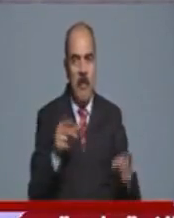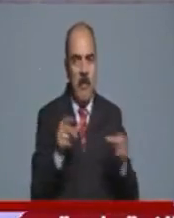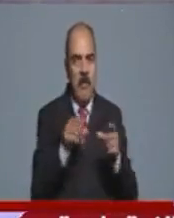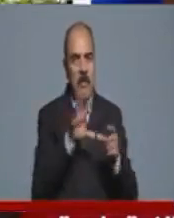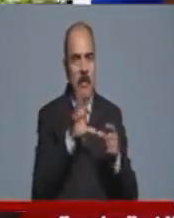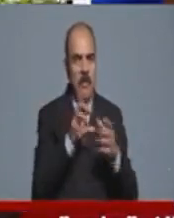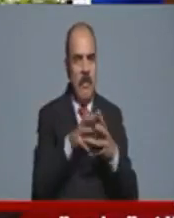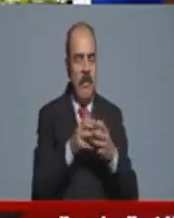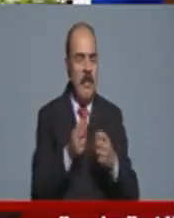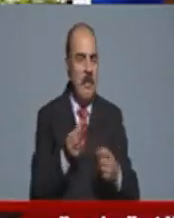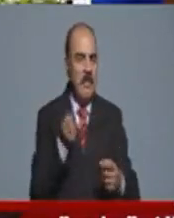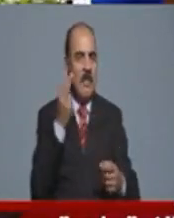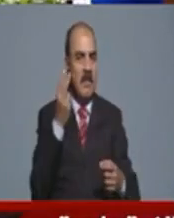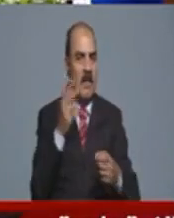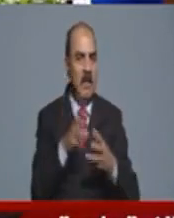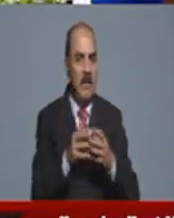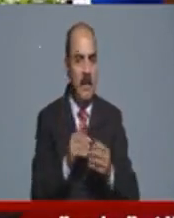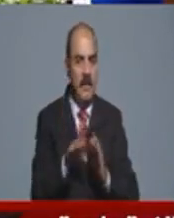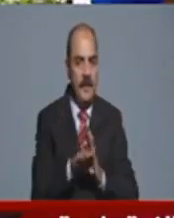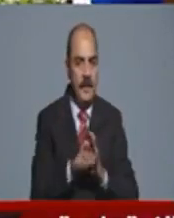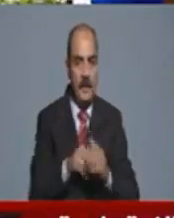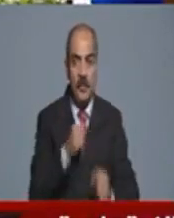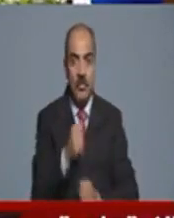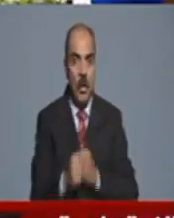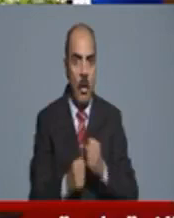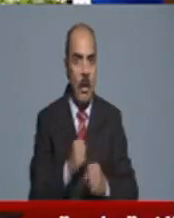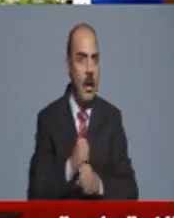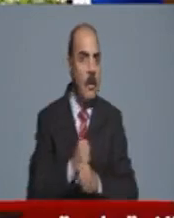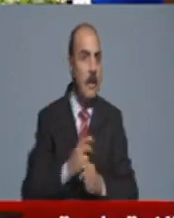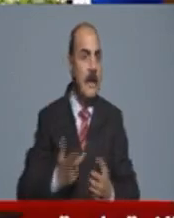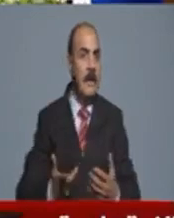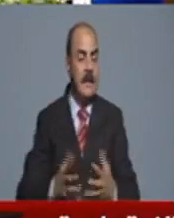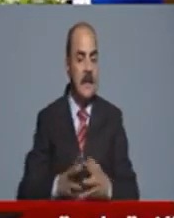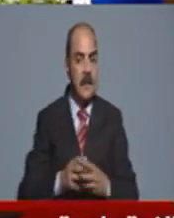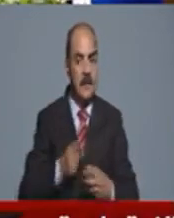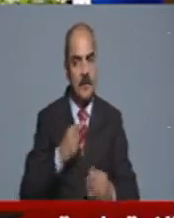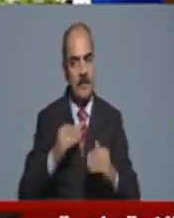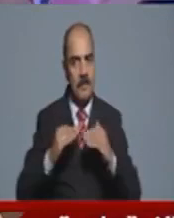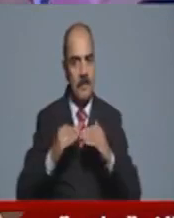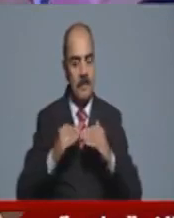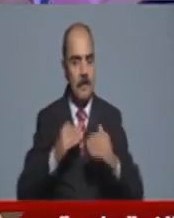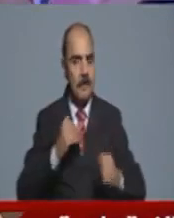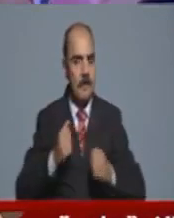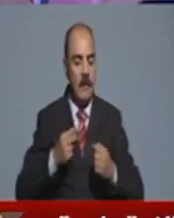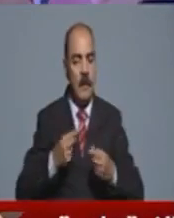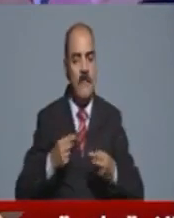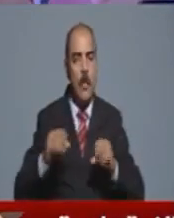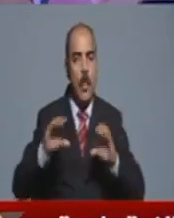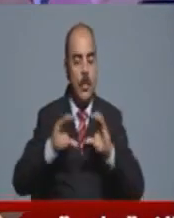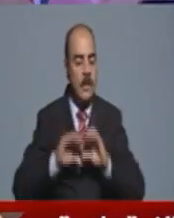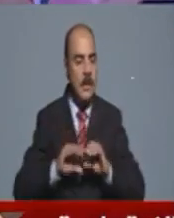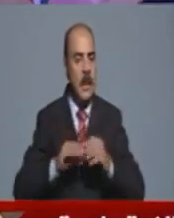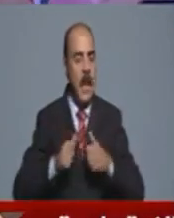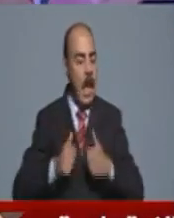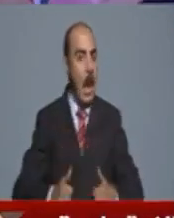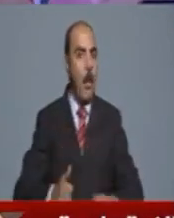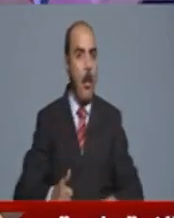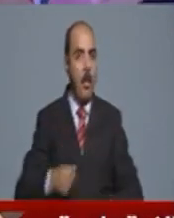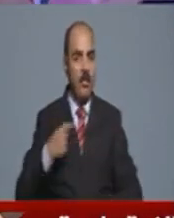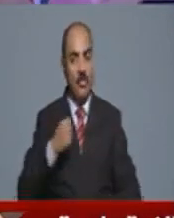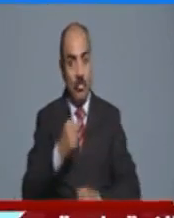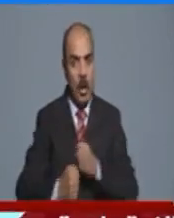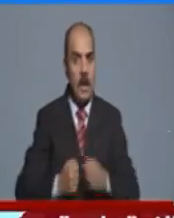فيه ابداع في الفكر والمجهود والعمل، ونعادل الضعف الامكانيات بعمل